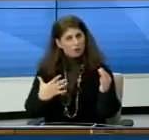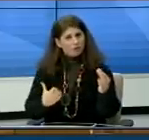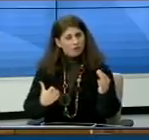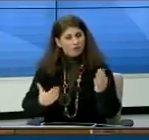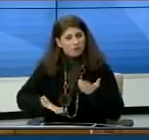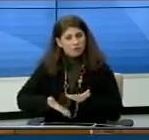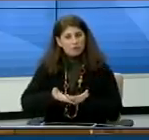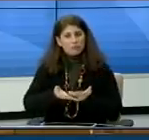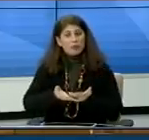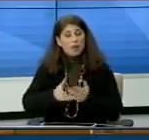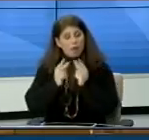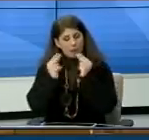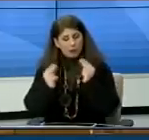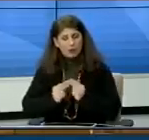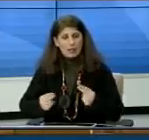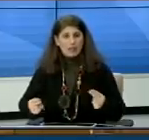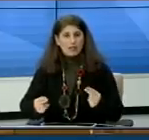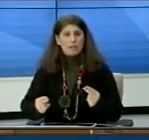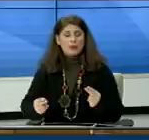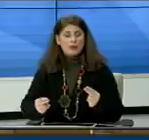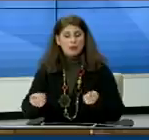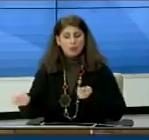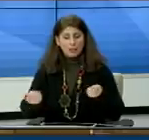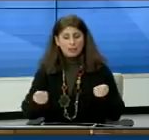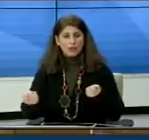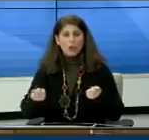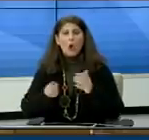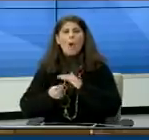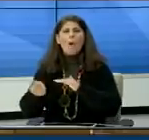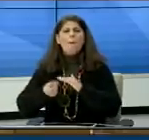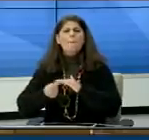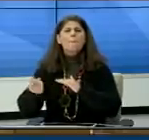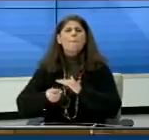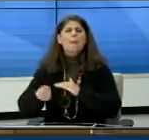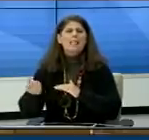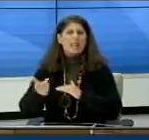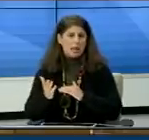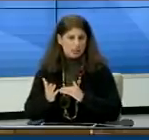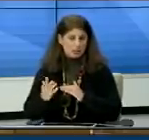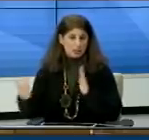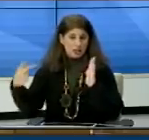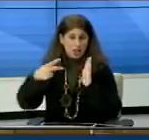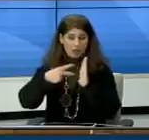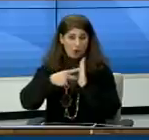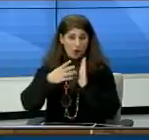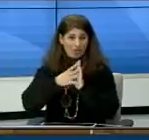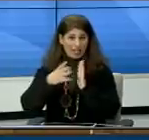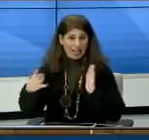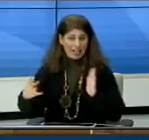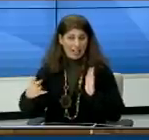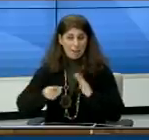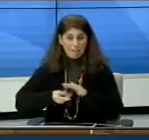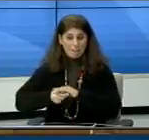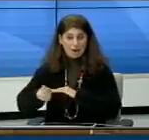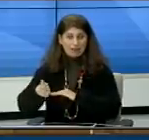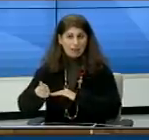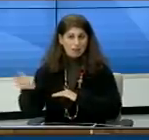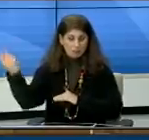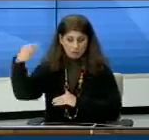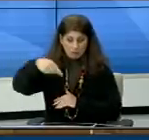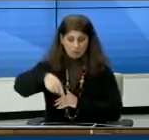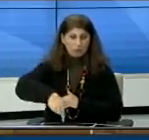αποτελεσματικούς χειρισμούς μας το μεταναστευτικό. Το 2019 μετανάστες και πρόσφυγες